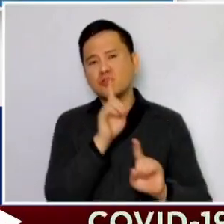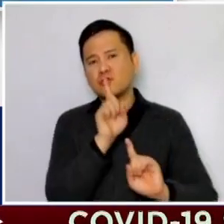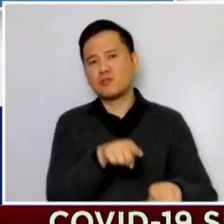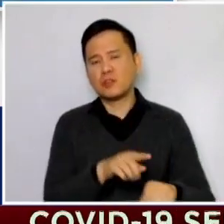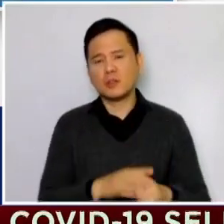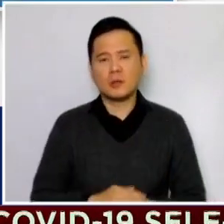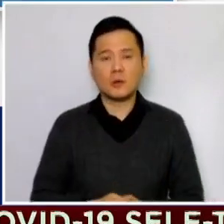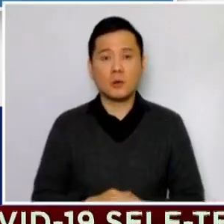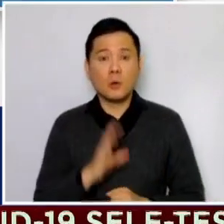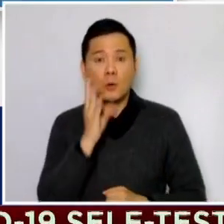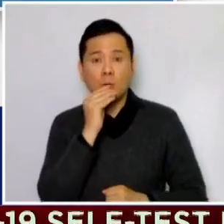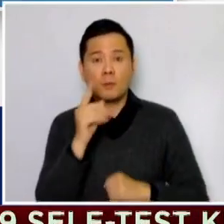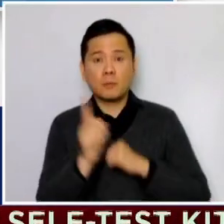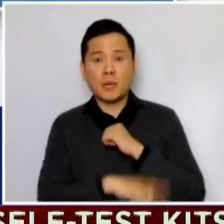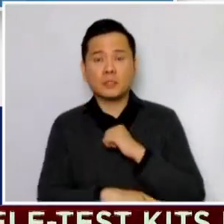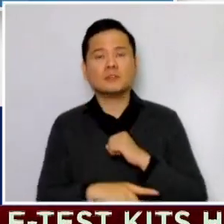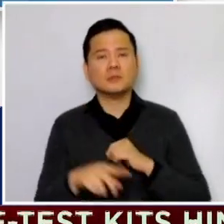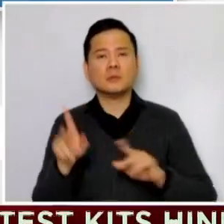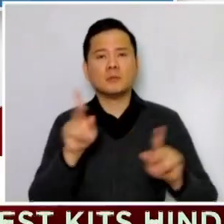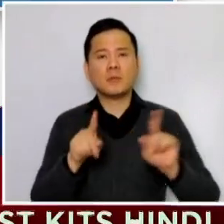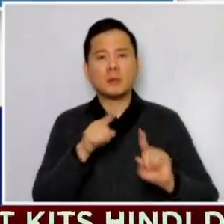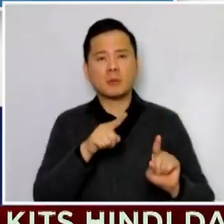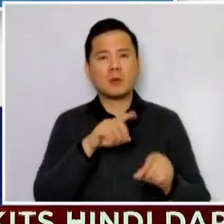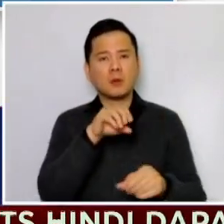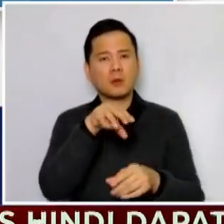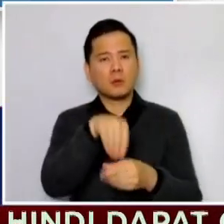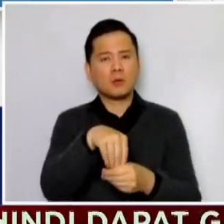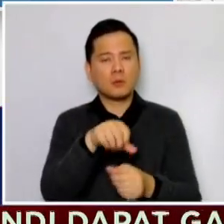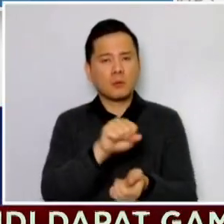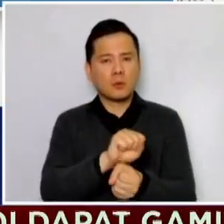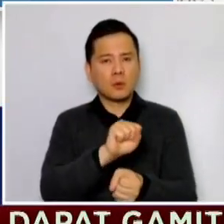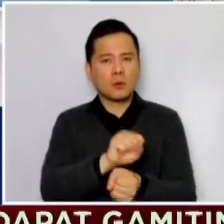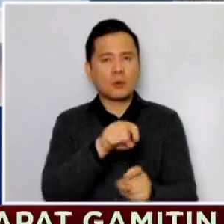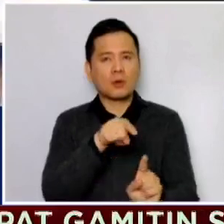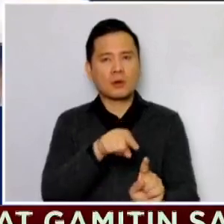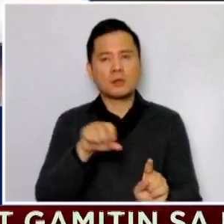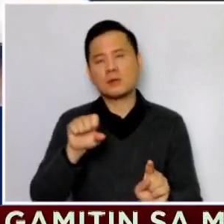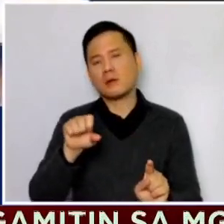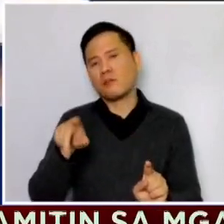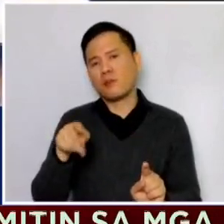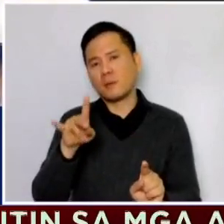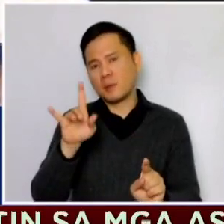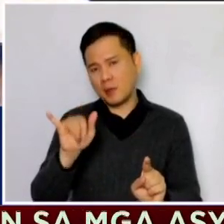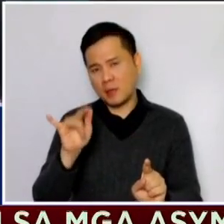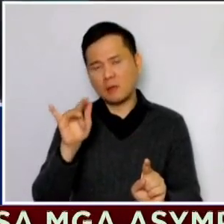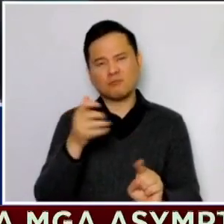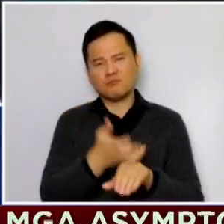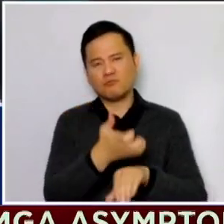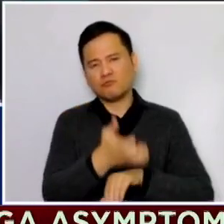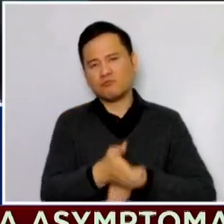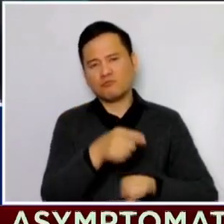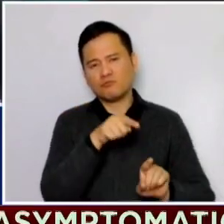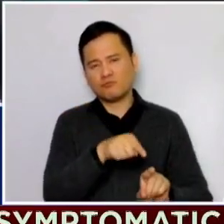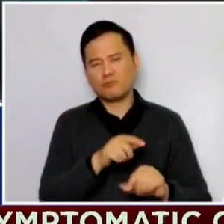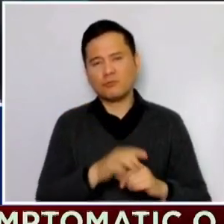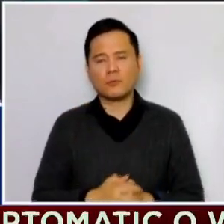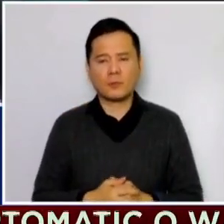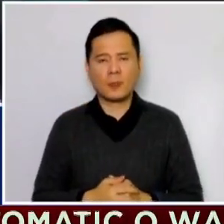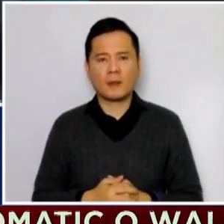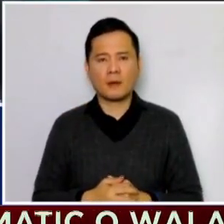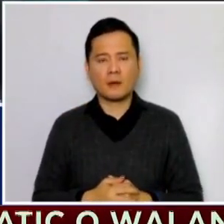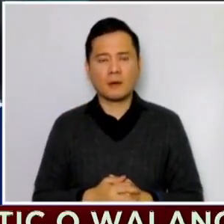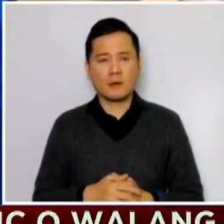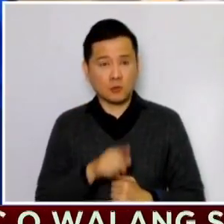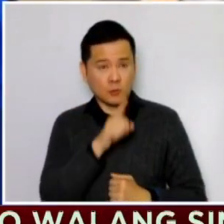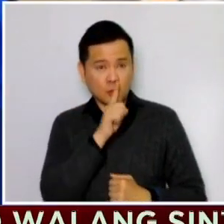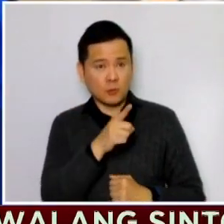komite ang mga opisyal ng Pharmaly Pharmaceuticals na pinakakasuhan ng syndicated estafa. Lumabas daw sa kanilang pagsusuri na niloko nila ang gobyerno